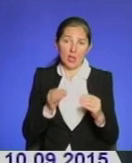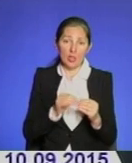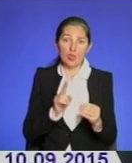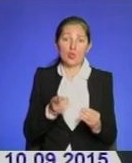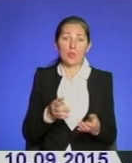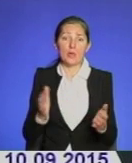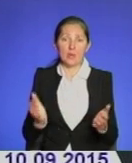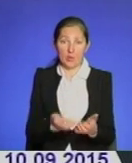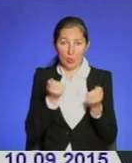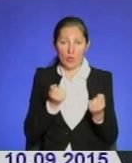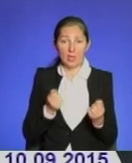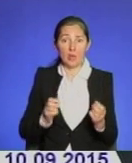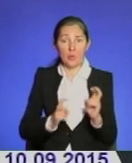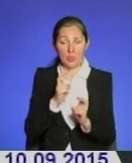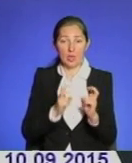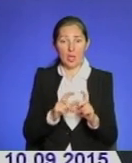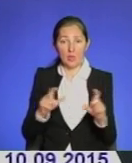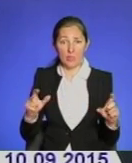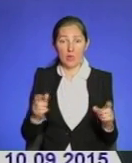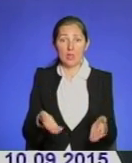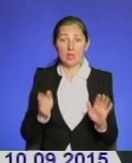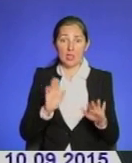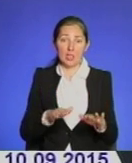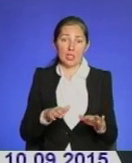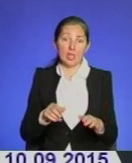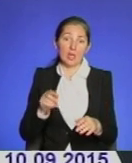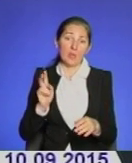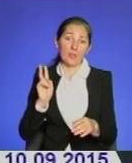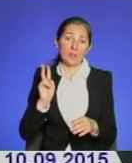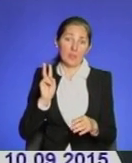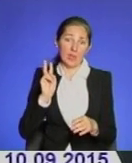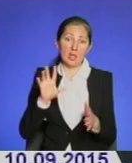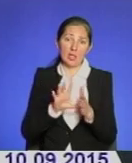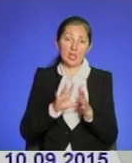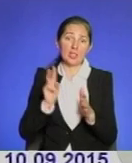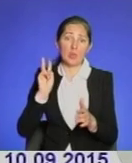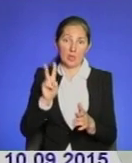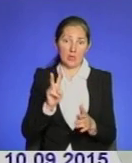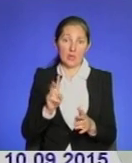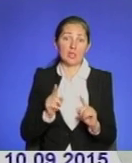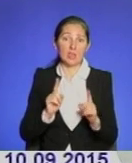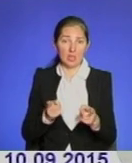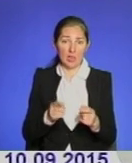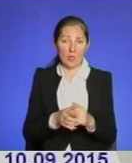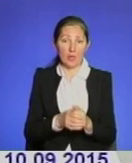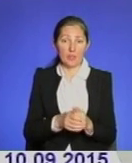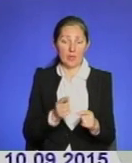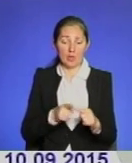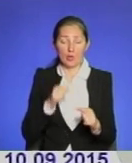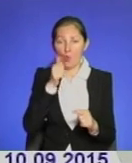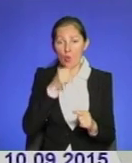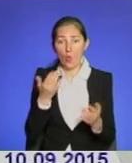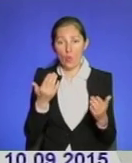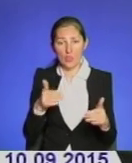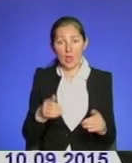міські пасажирські перевезення електричним транспортом в Тернополі на дієвим. Цього року вже відкрито 2 нові